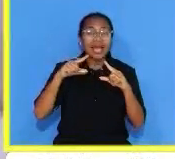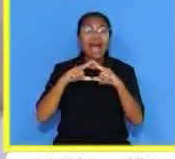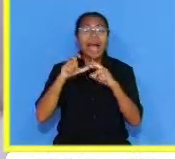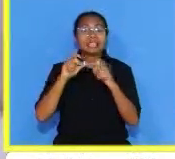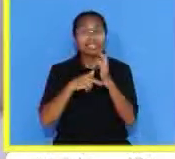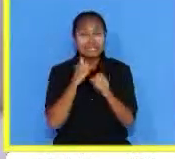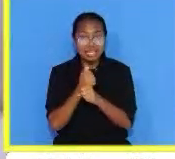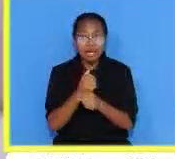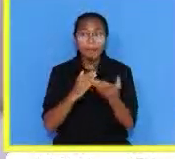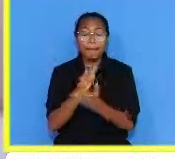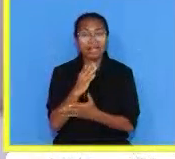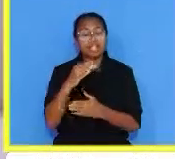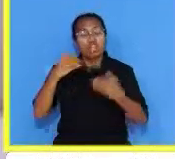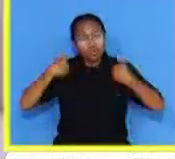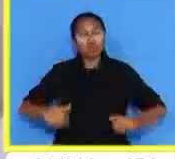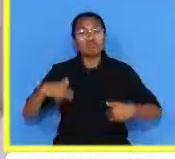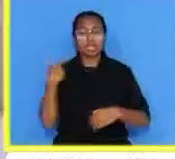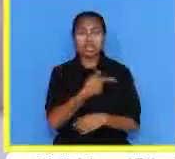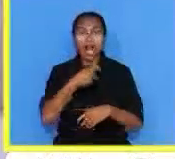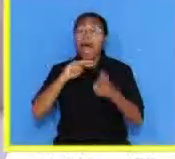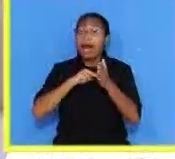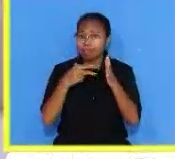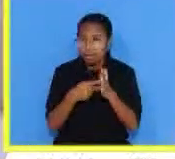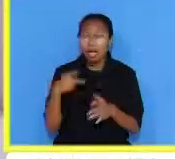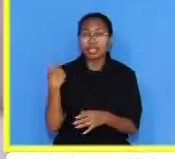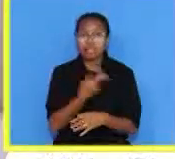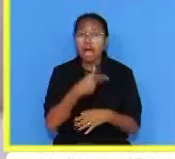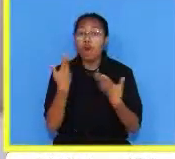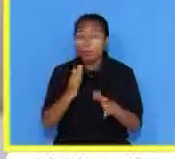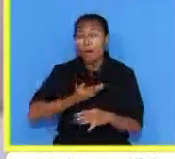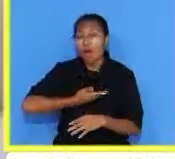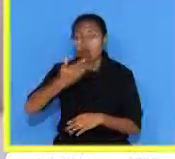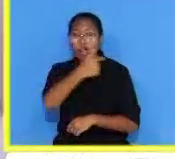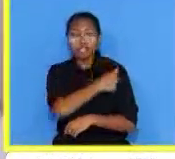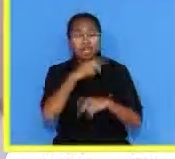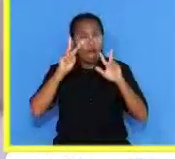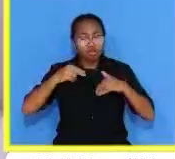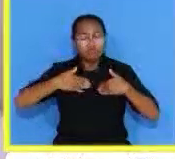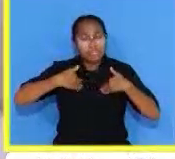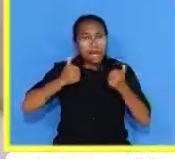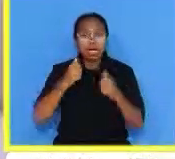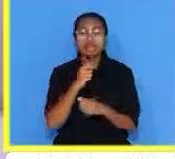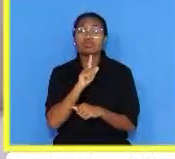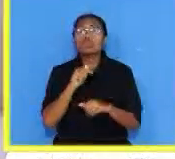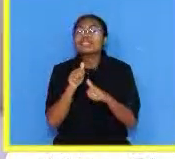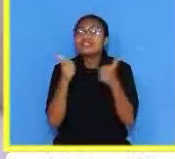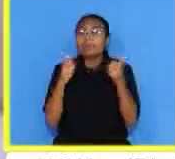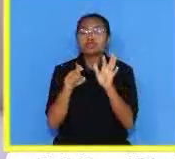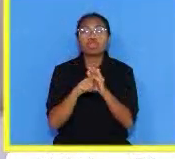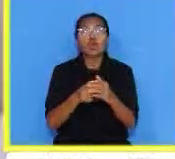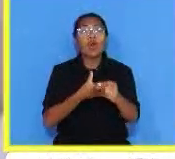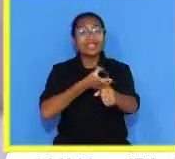kita. Jadi artinya kita harus siap. Kemudian ada juga ketentuan lain, misalnya tensi